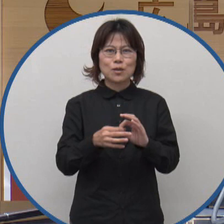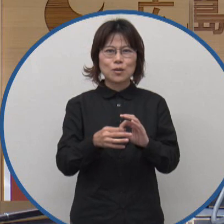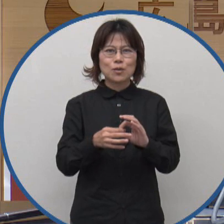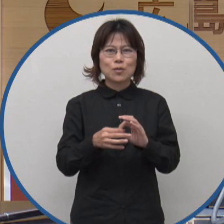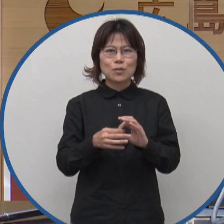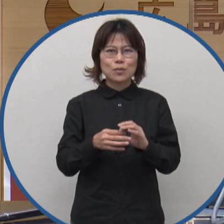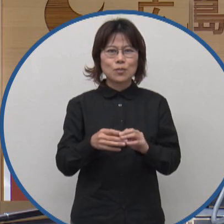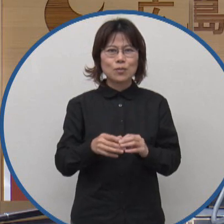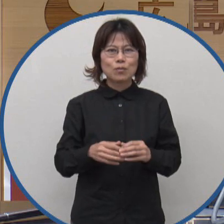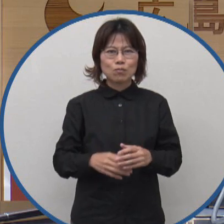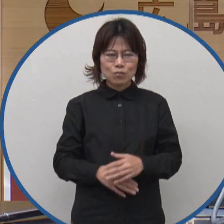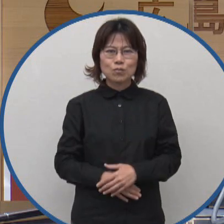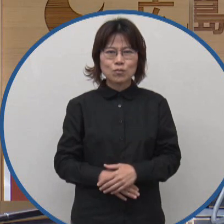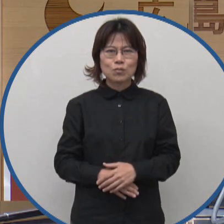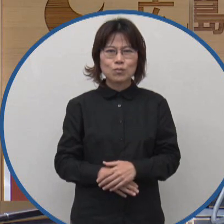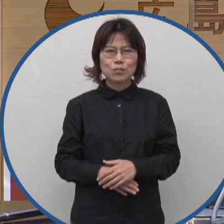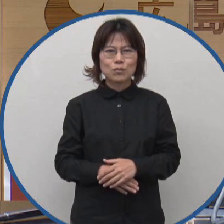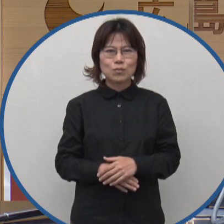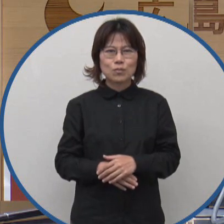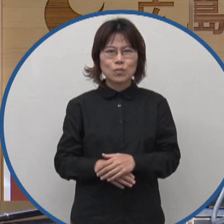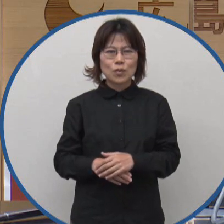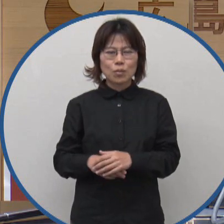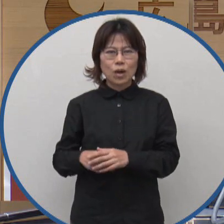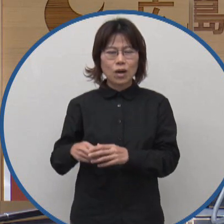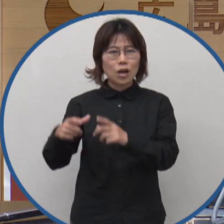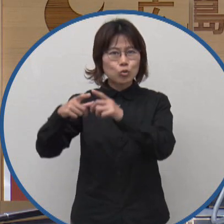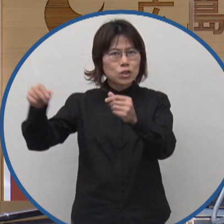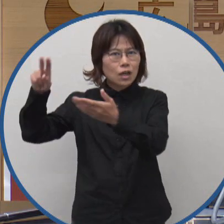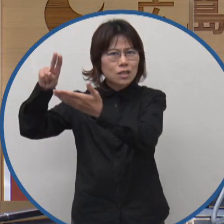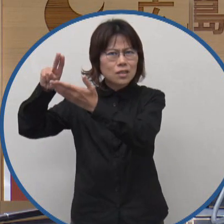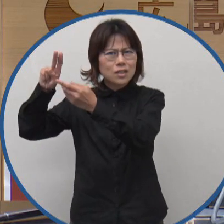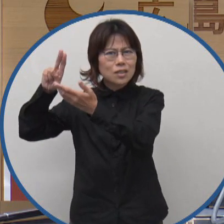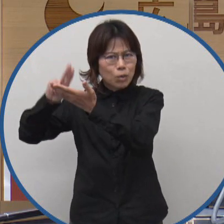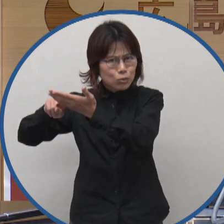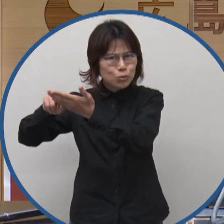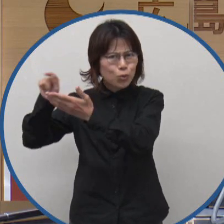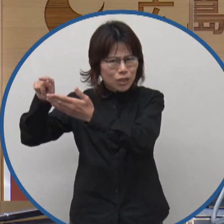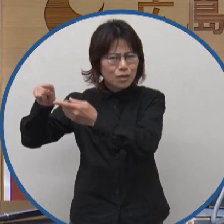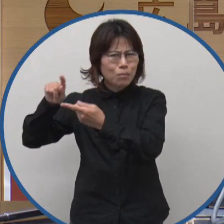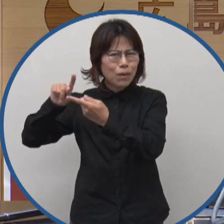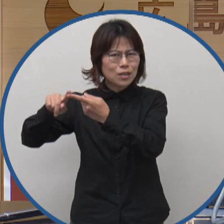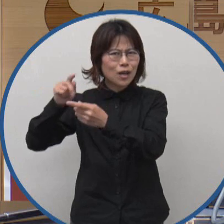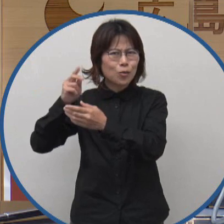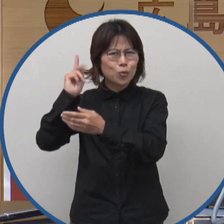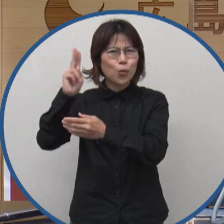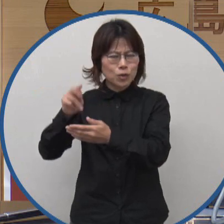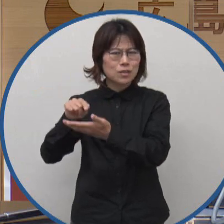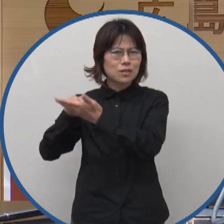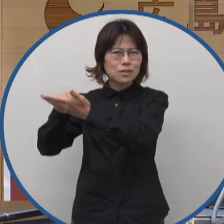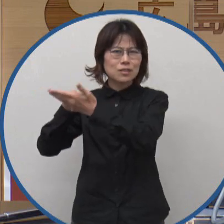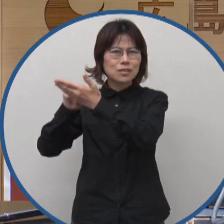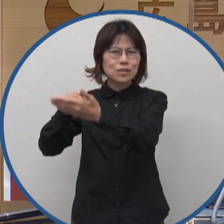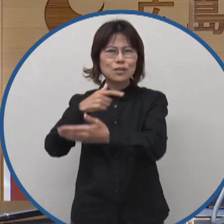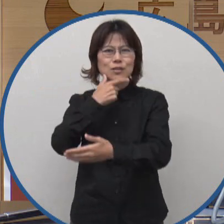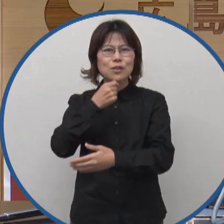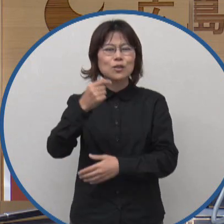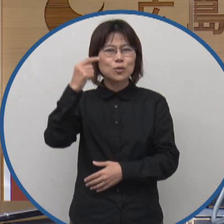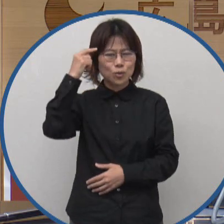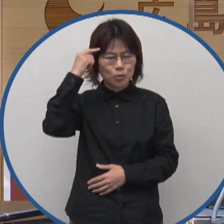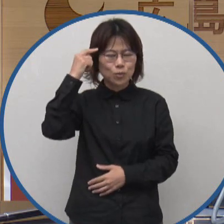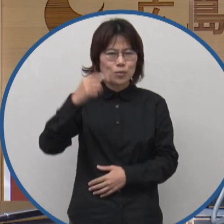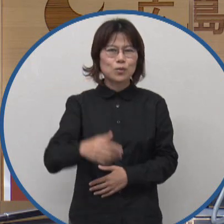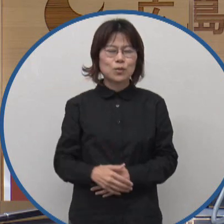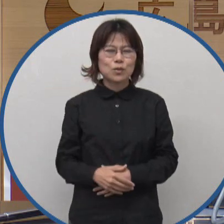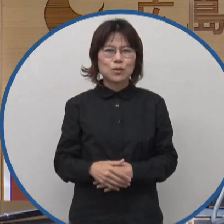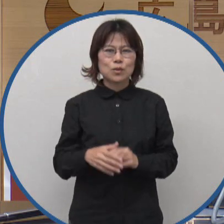まあ、あのそこに間に合うようにはする必要があろうということで、まあ、お願いをしてきたわけですけども、